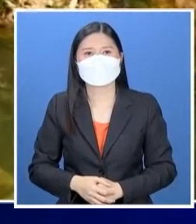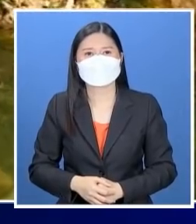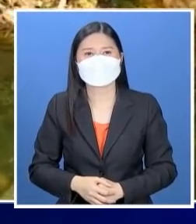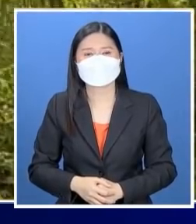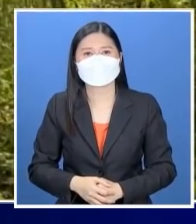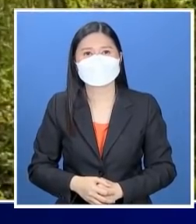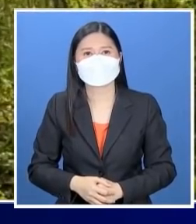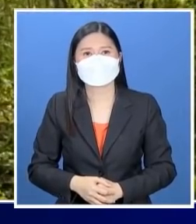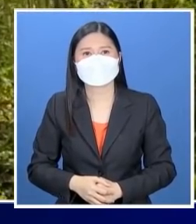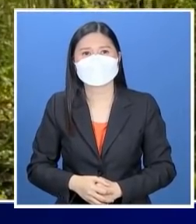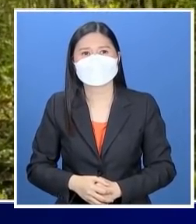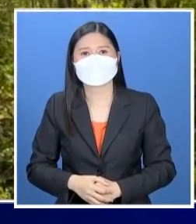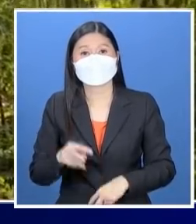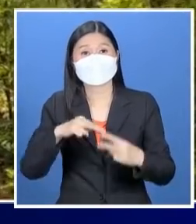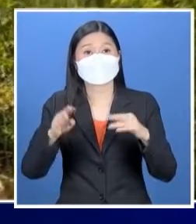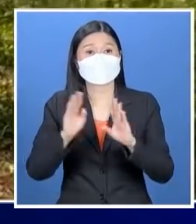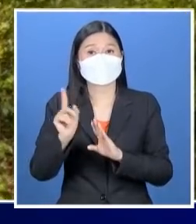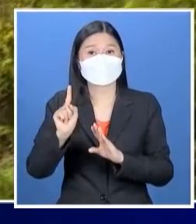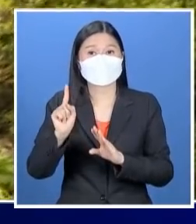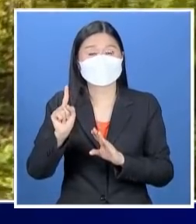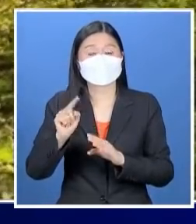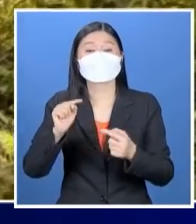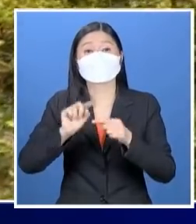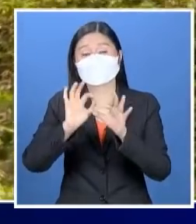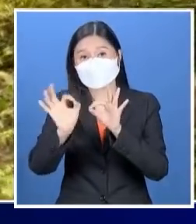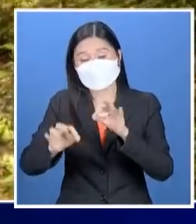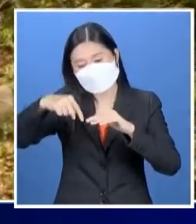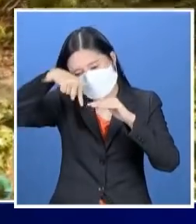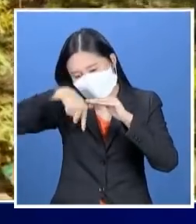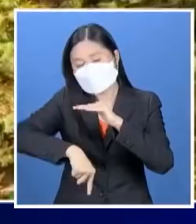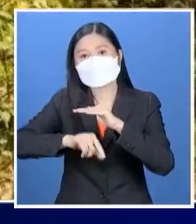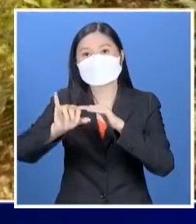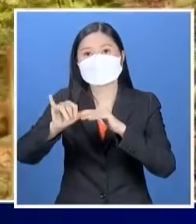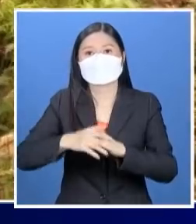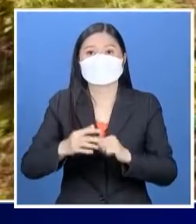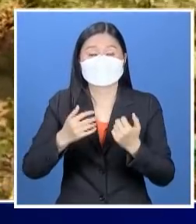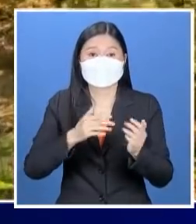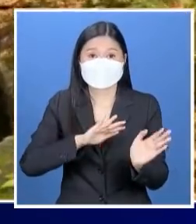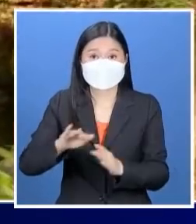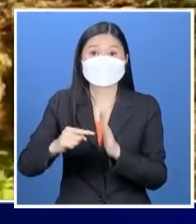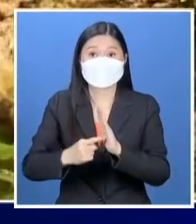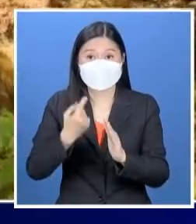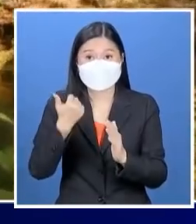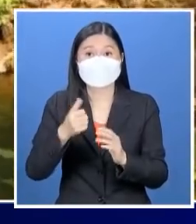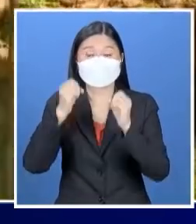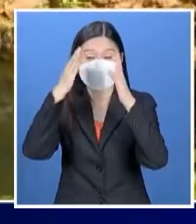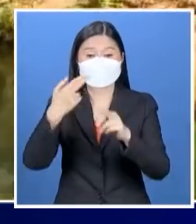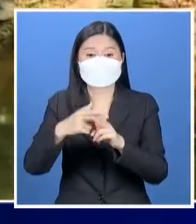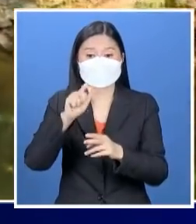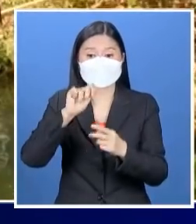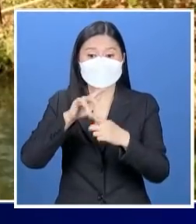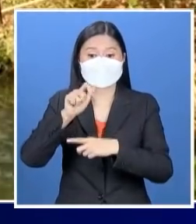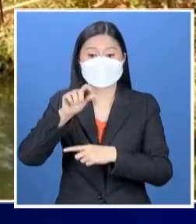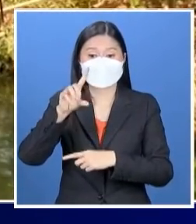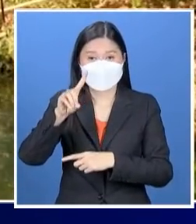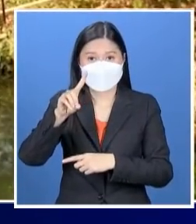าจจะเป็นในเชิงที่ว่าในรายละเอียดอาจจะไม่ทราบ แล้วล่าสุดคุณผู้ชมฮะทางด้านของอาจารย์ออสเอง